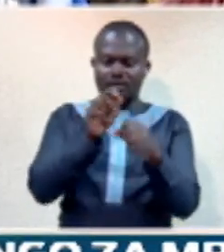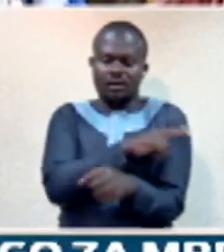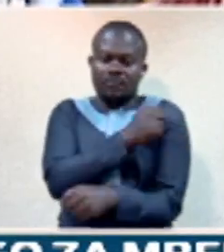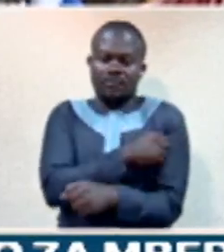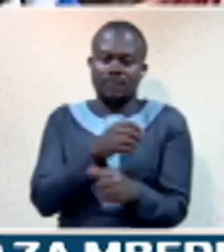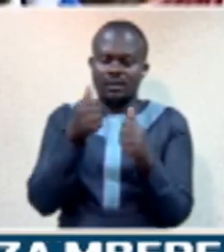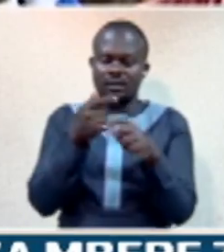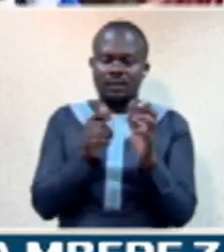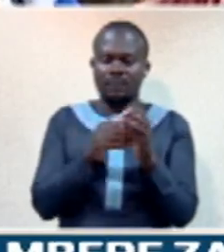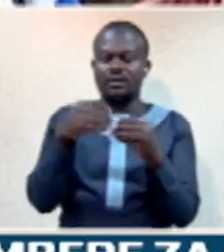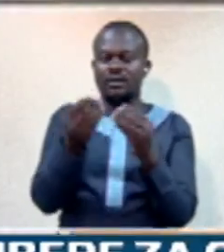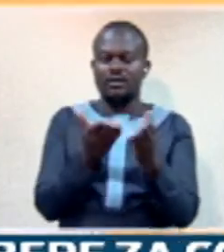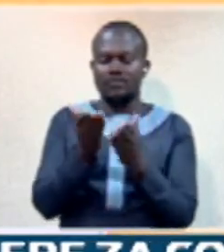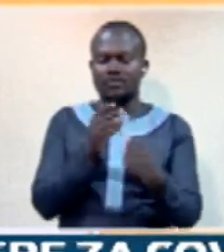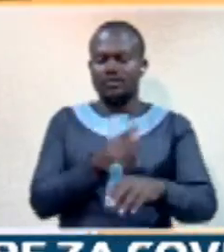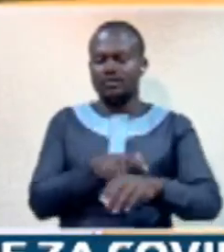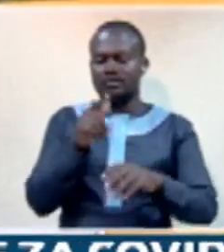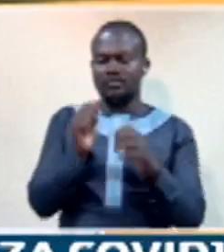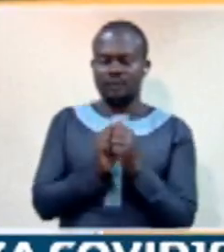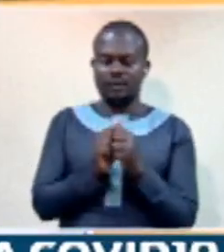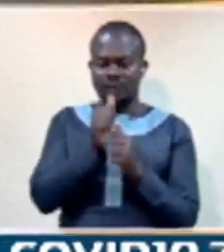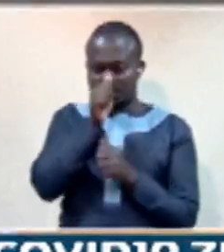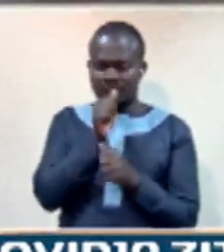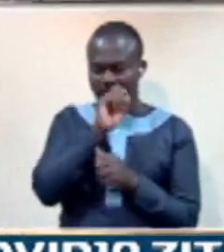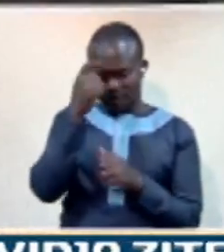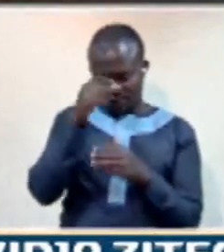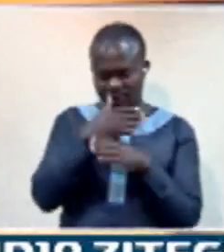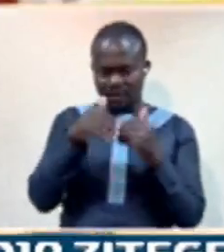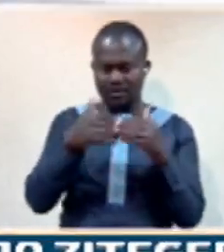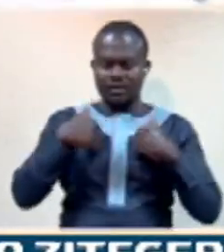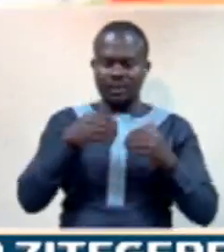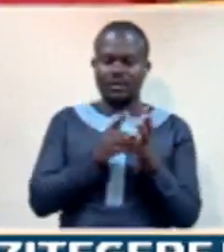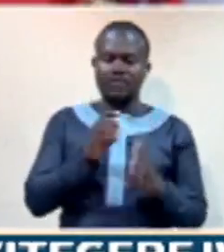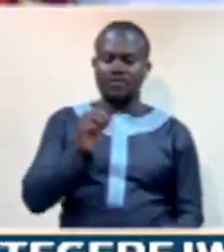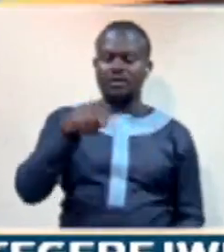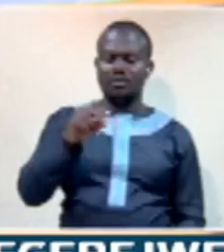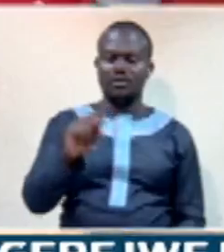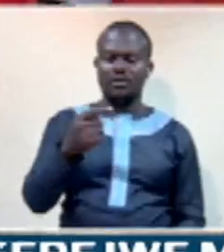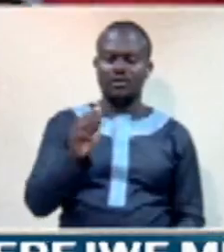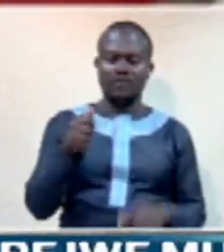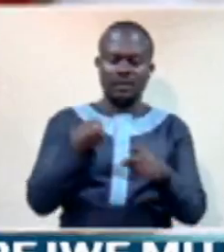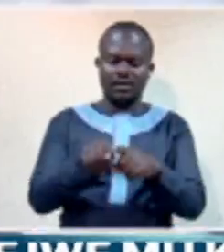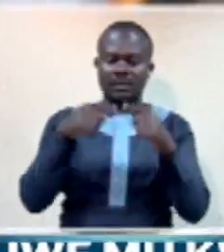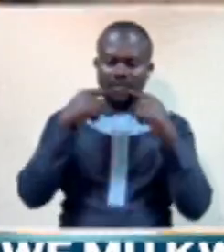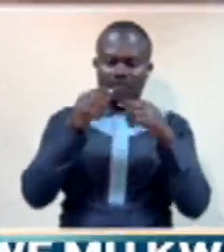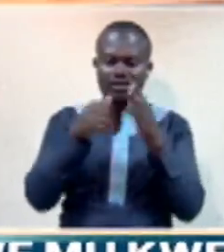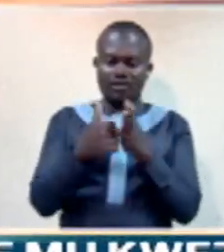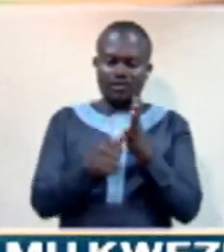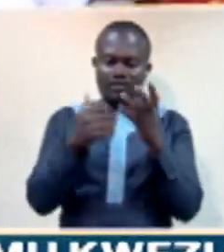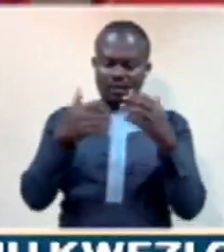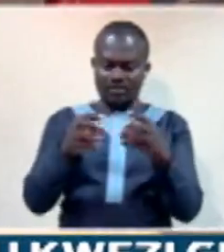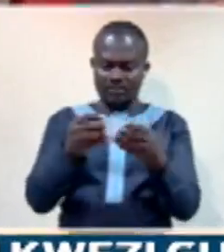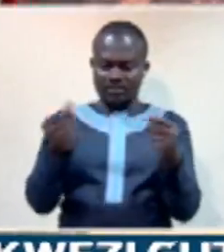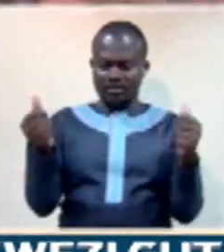neza kandi batanga serivisi ku gihe. Umunyamabanga wa Leta muri Minisiteri y'Ubuzima Dr. Mpunga Tarsis nawe avuga ko icyo kibazo cyamaze